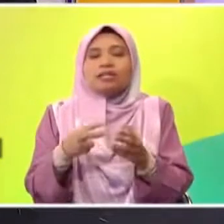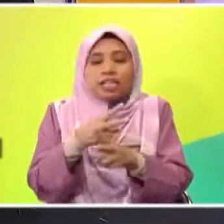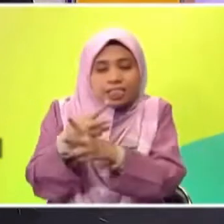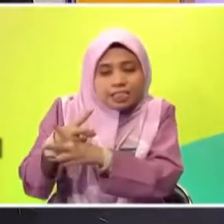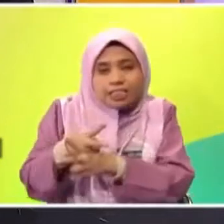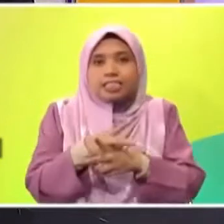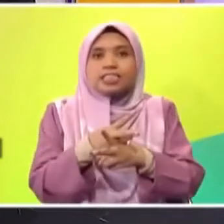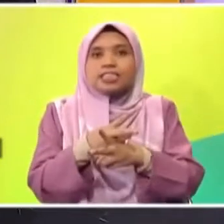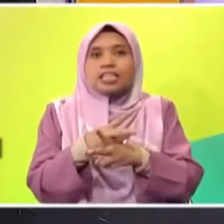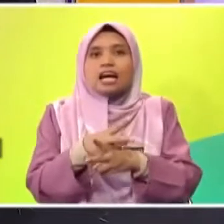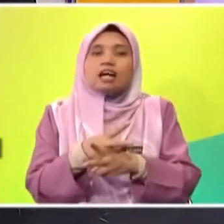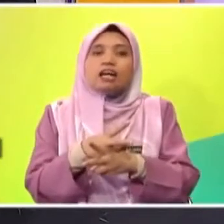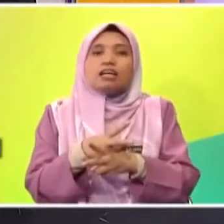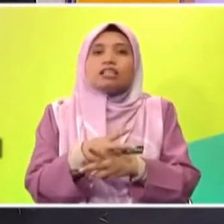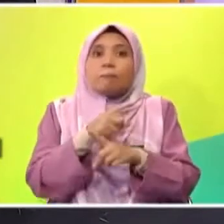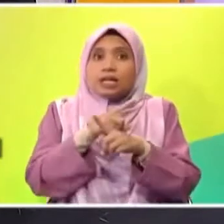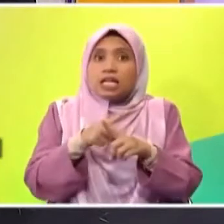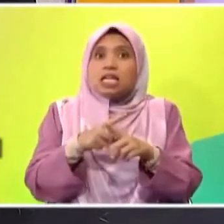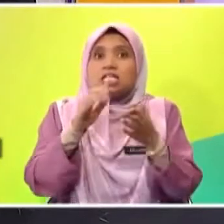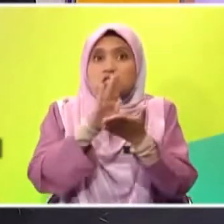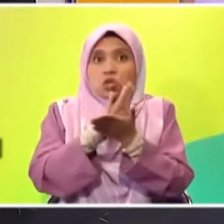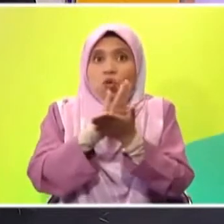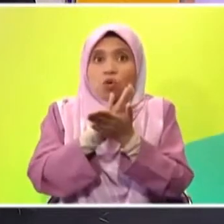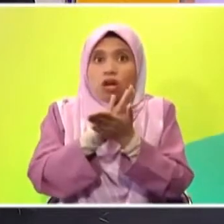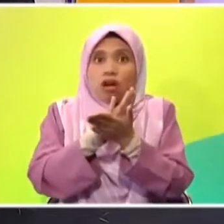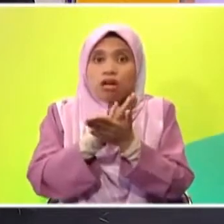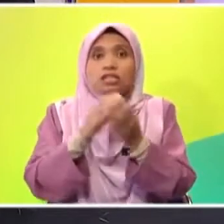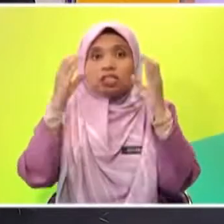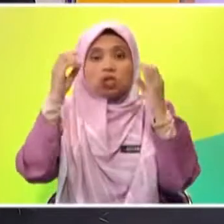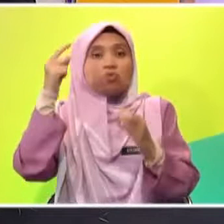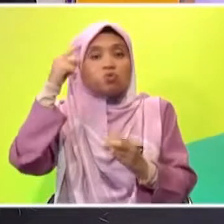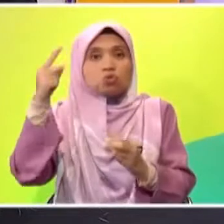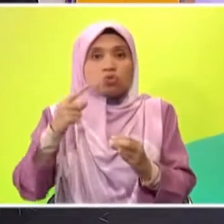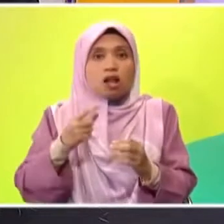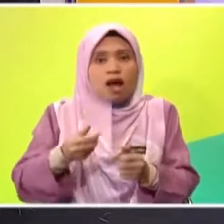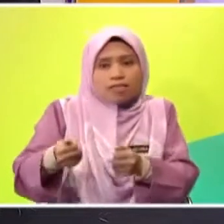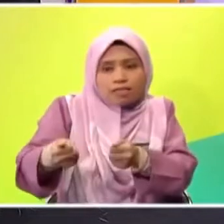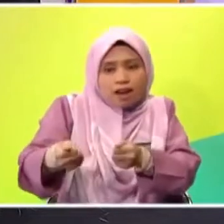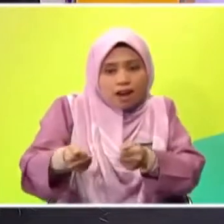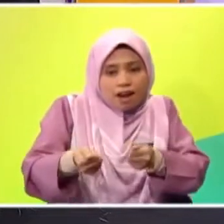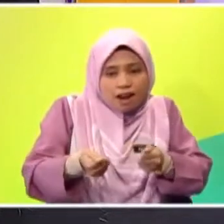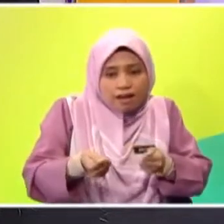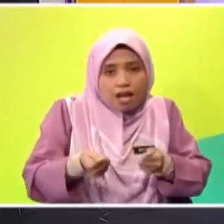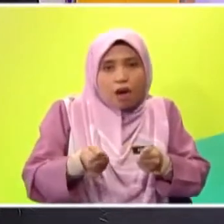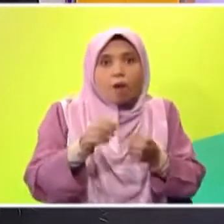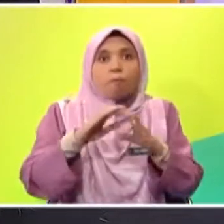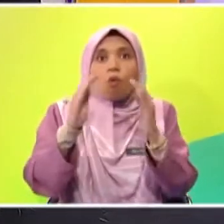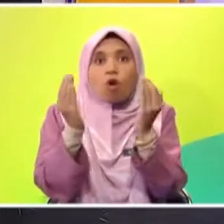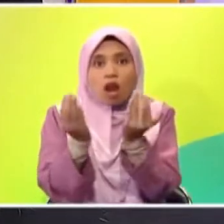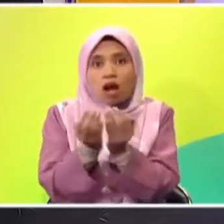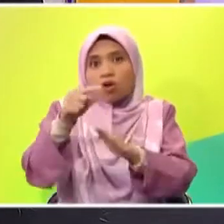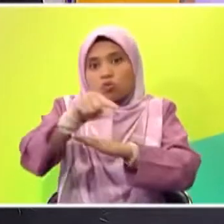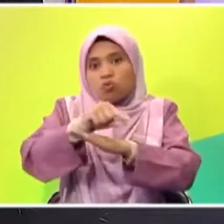saya kelima acaranya elah acara menarik bola menggunakan gelo sangat menarik